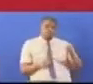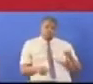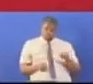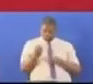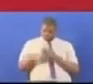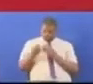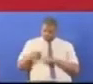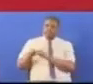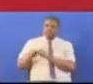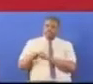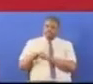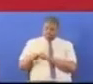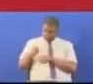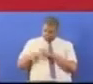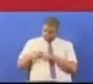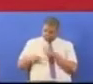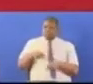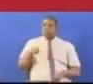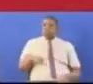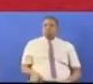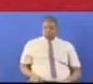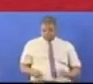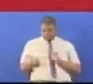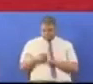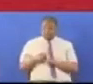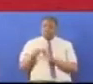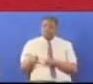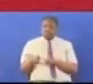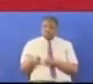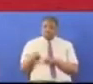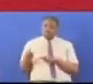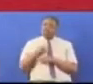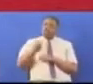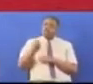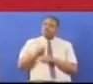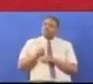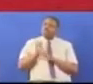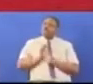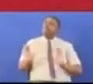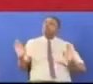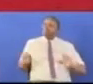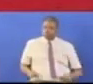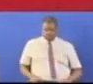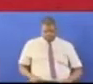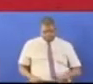katika utekelezaji wa mradi huo. Kwa hiyo jambo hilo limeishafanywa kazi tayari.